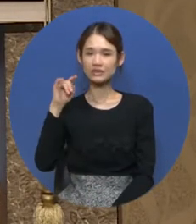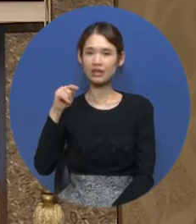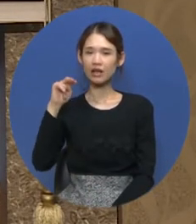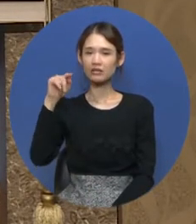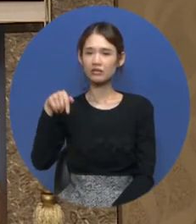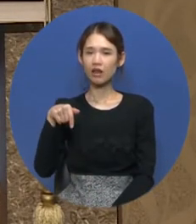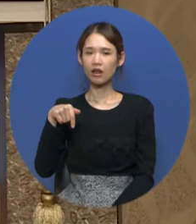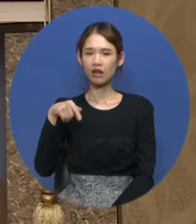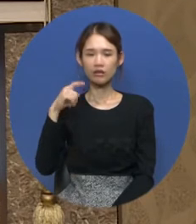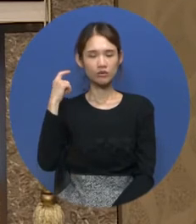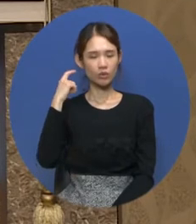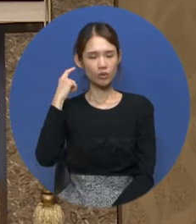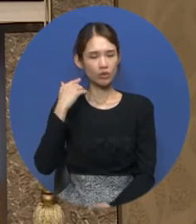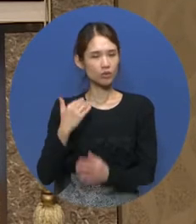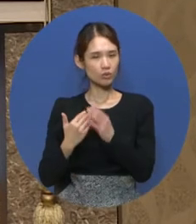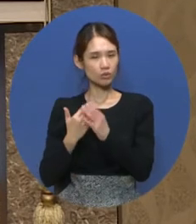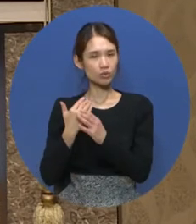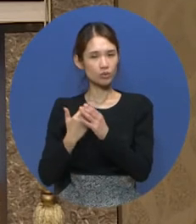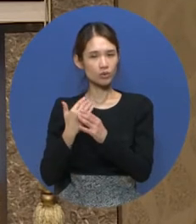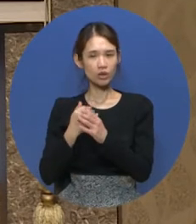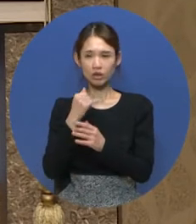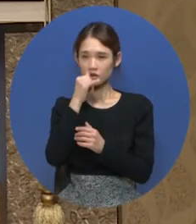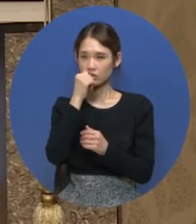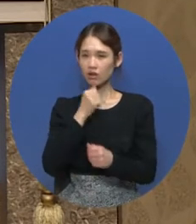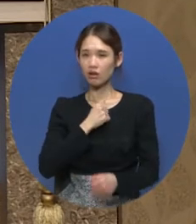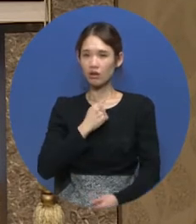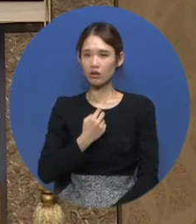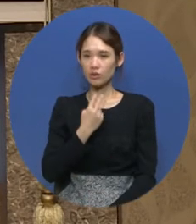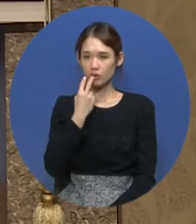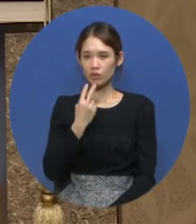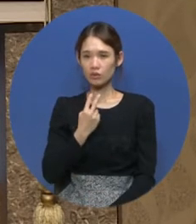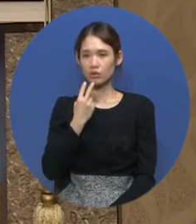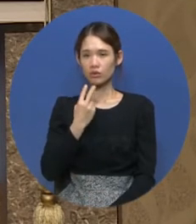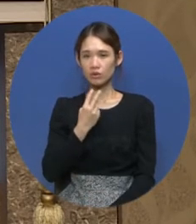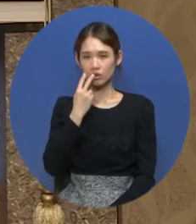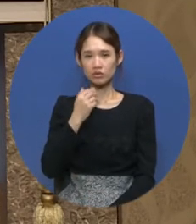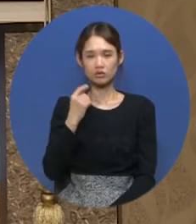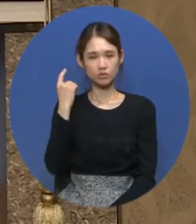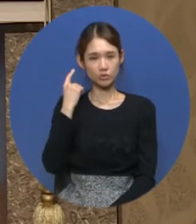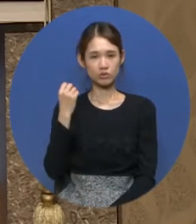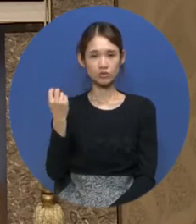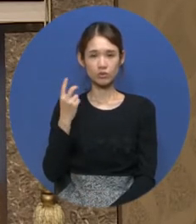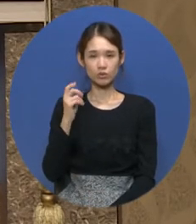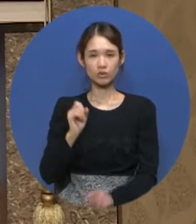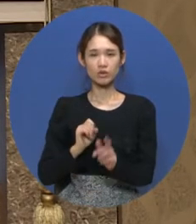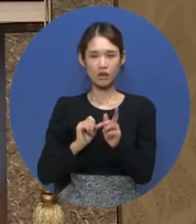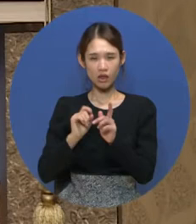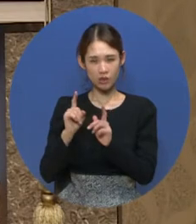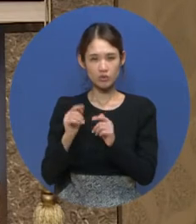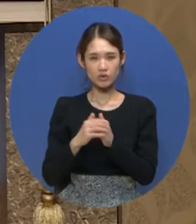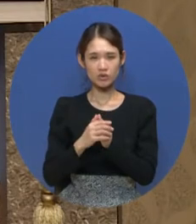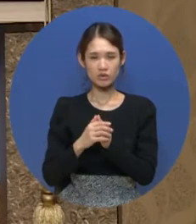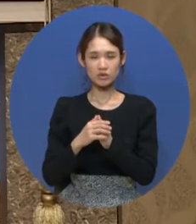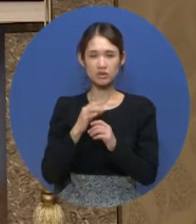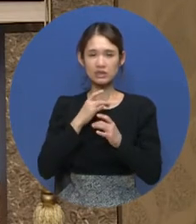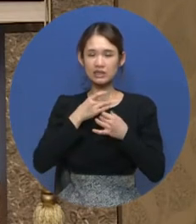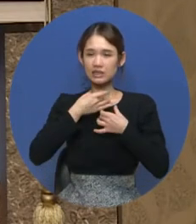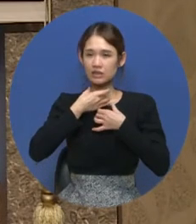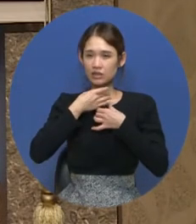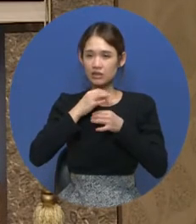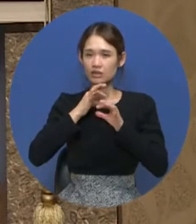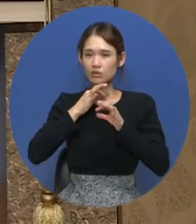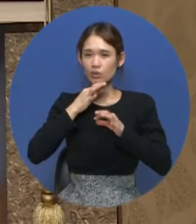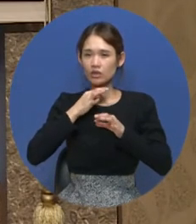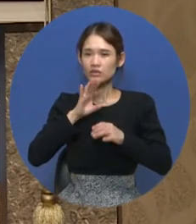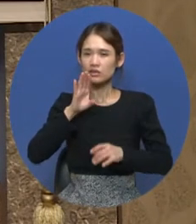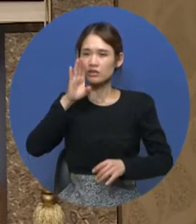나하고 그랬던 숨찬 소리는 많이 납니다 그리고 또 한 가지는 대부분 다이 2 의 그 기관지에